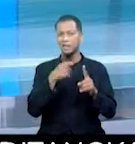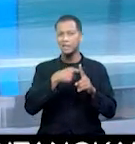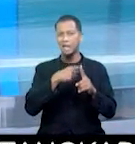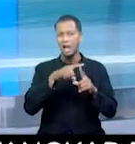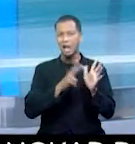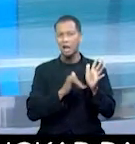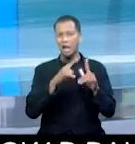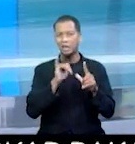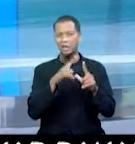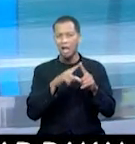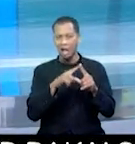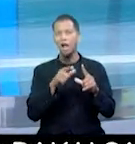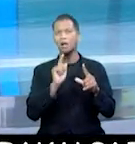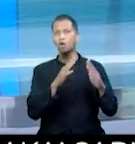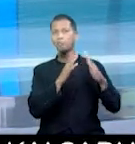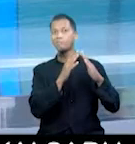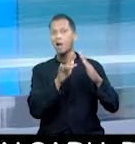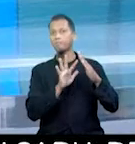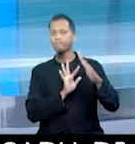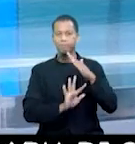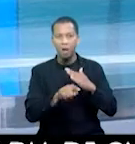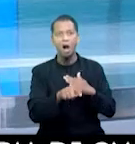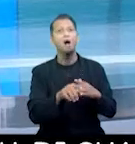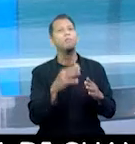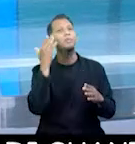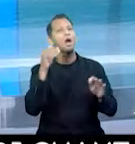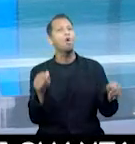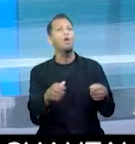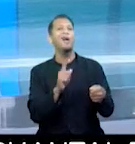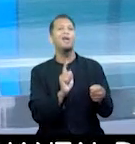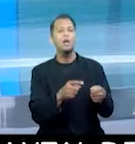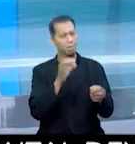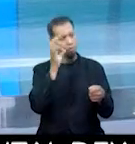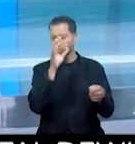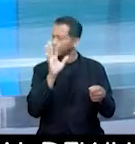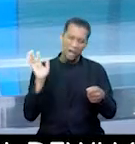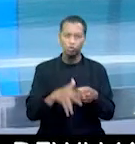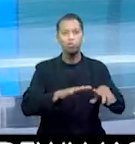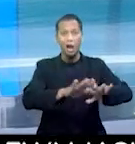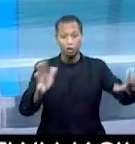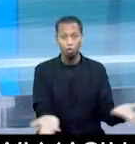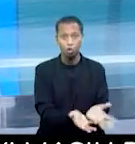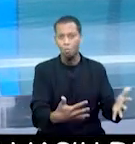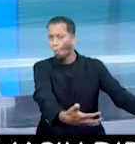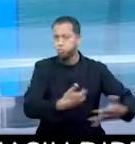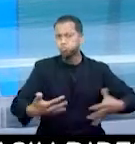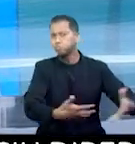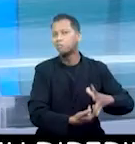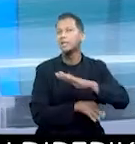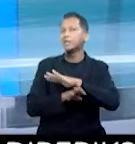rumah yang diduga dijadikan tempat penimbunan minyak goreng. Polisi menyita ratusan kardus minyak goreng yang hendak dikirim ke Sulawesi